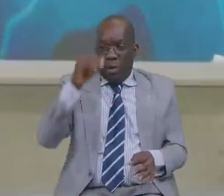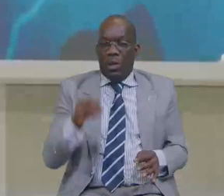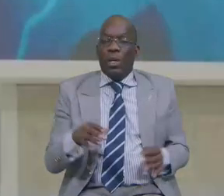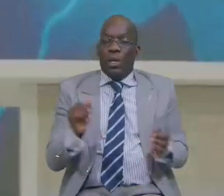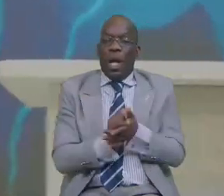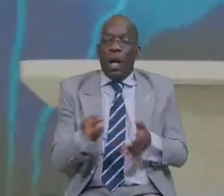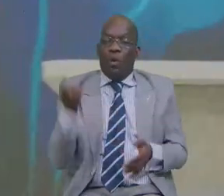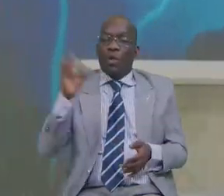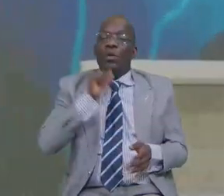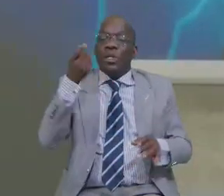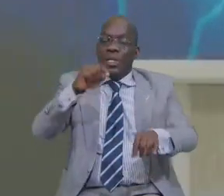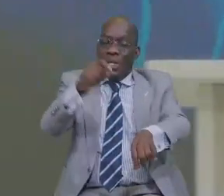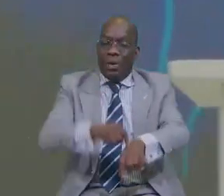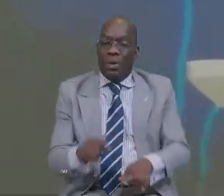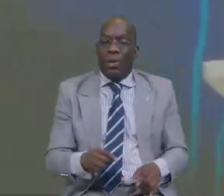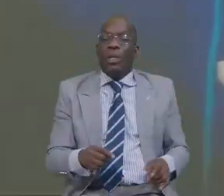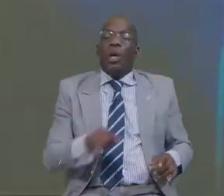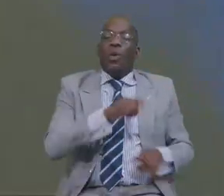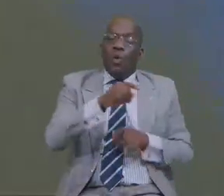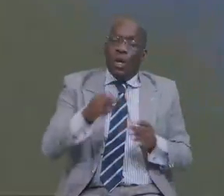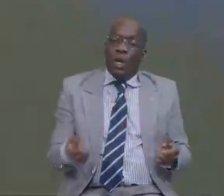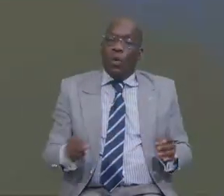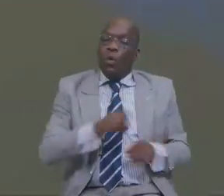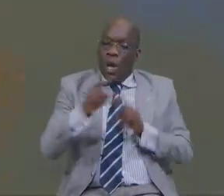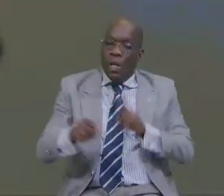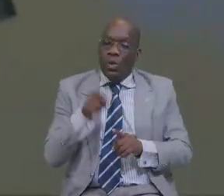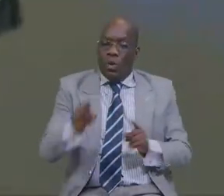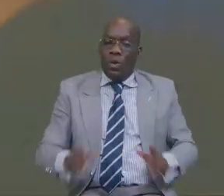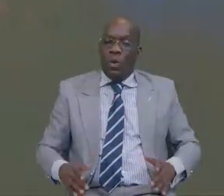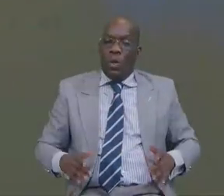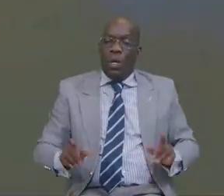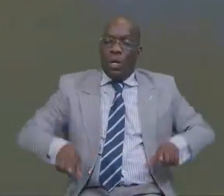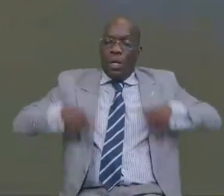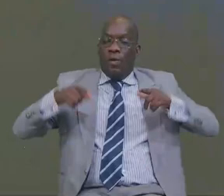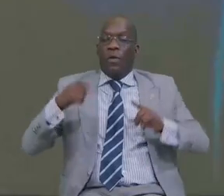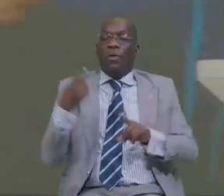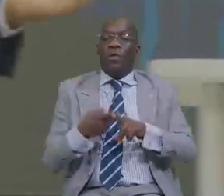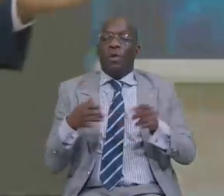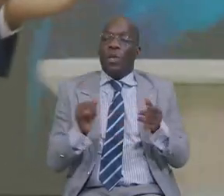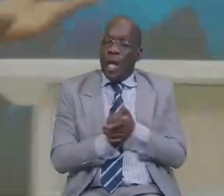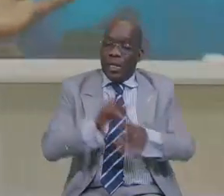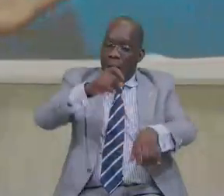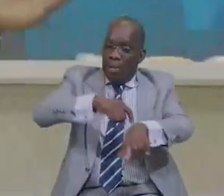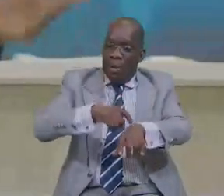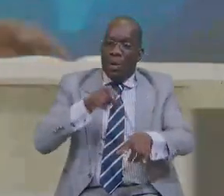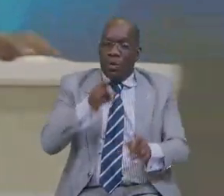Mais quand les gens vivaient dans une dispensation, les gens pouvaient venir du